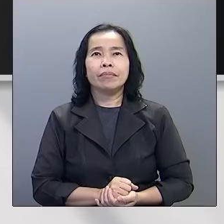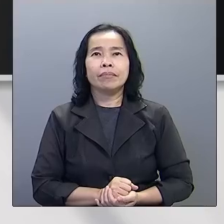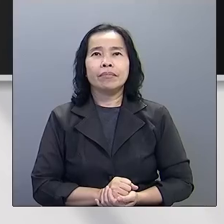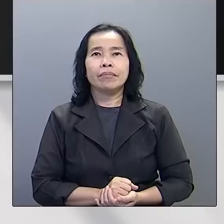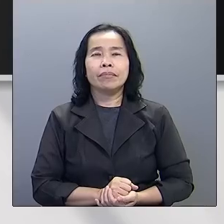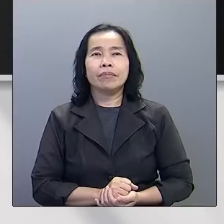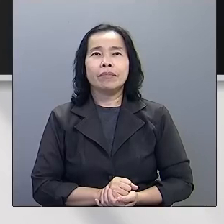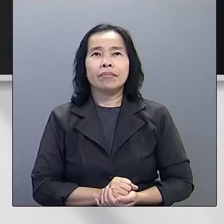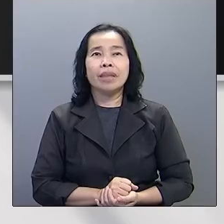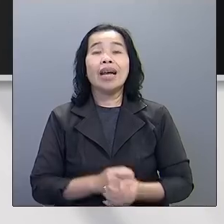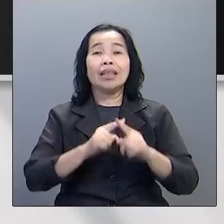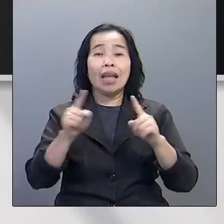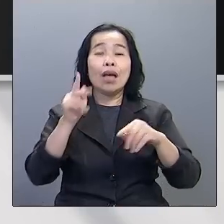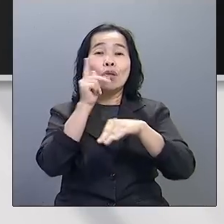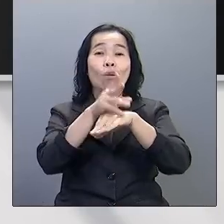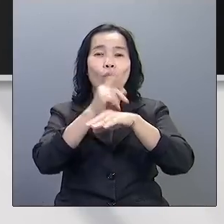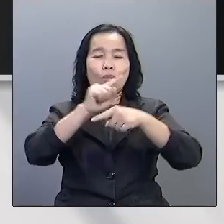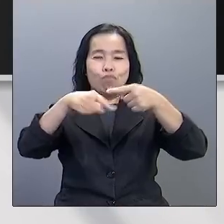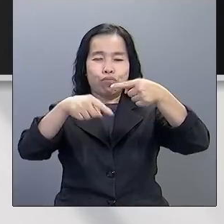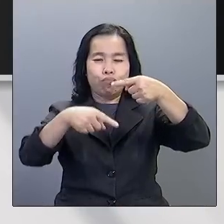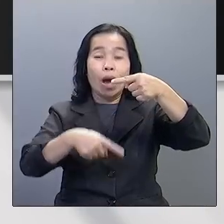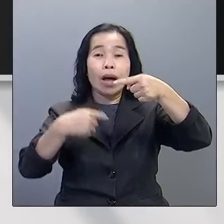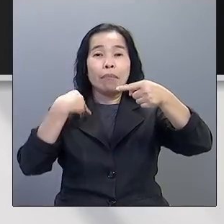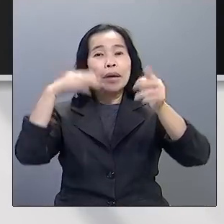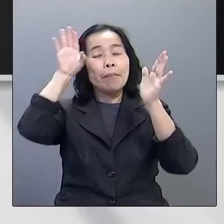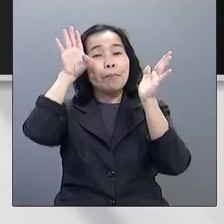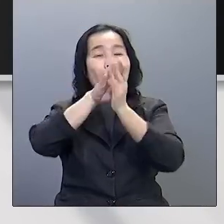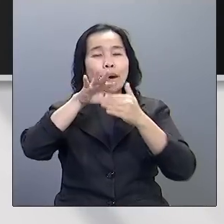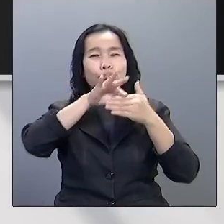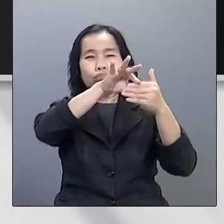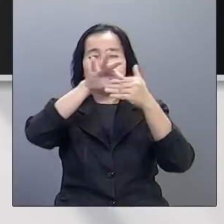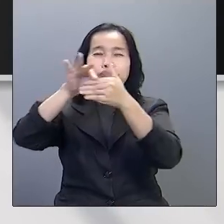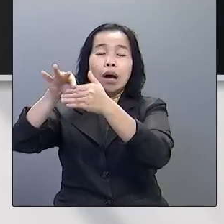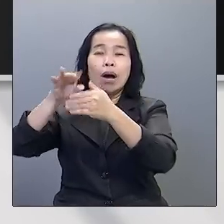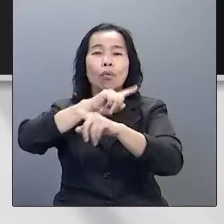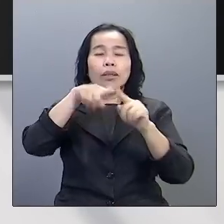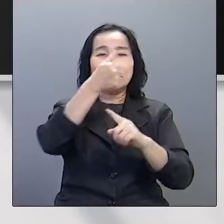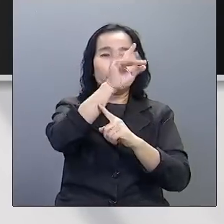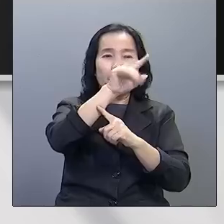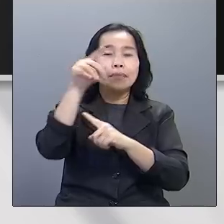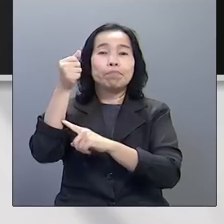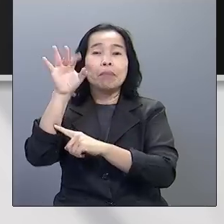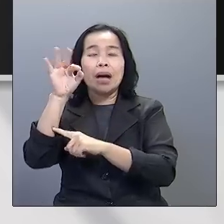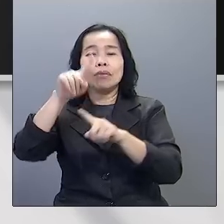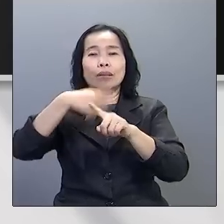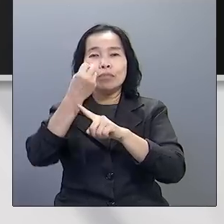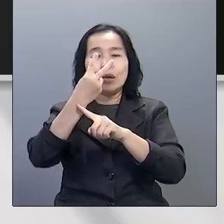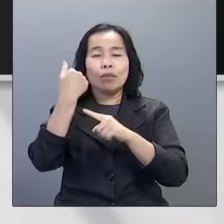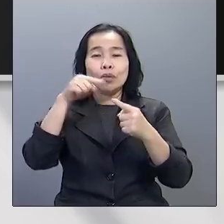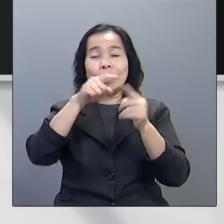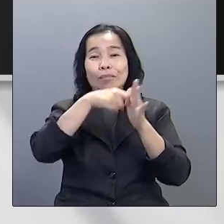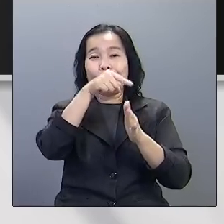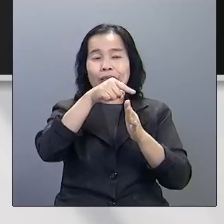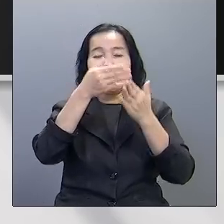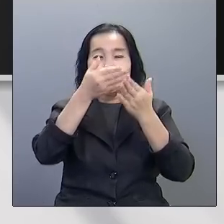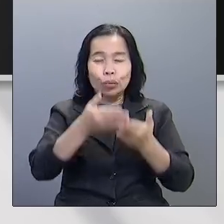ในขณะนี้ในโซเชียลมีเดียเริ่มมีการแชร์ภาพในวันที่18ต่อเนื่อง19ธันวาคมนะคะนับตั้งแต่เกิดเหตุจน